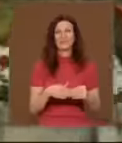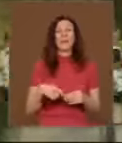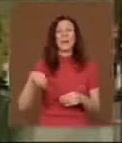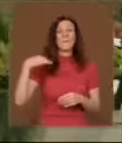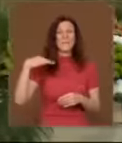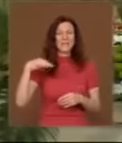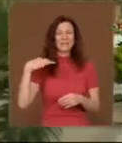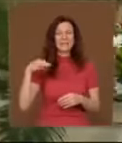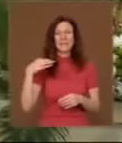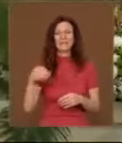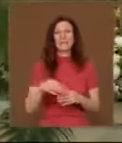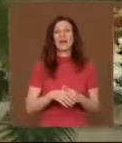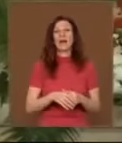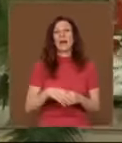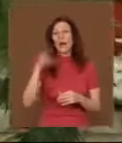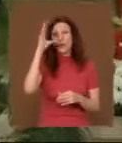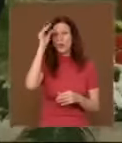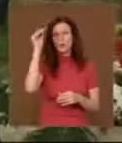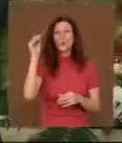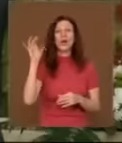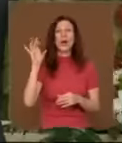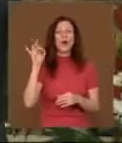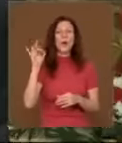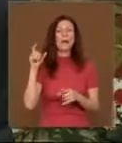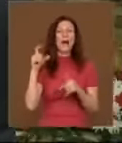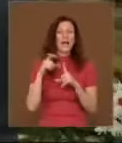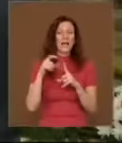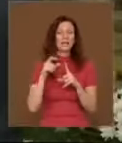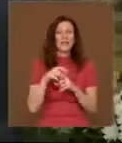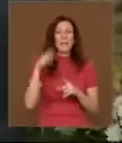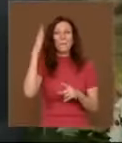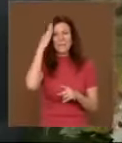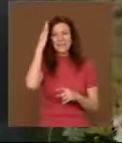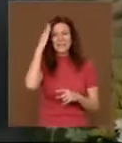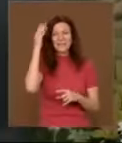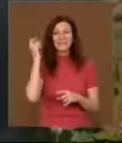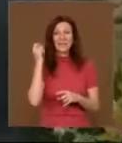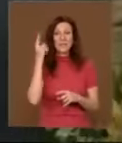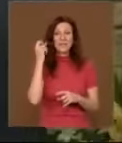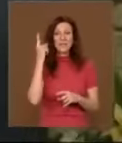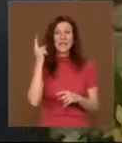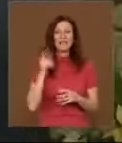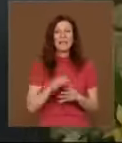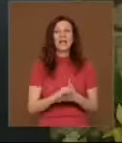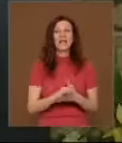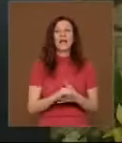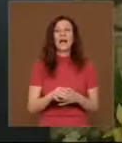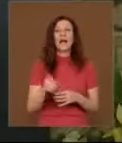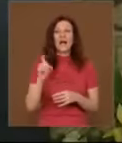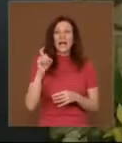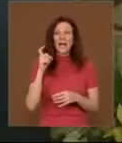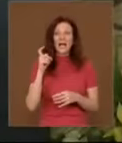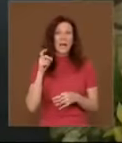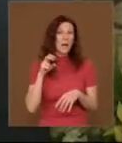президента господин Румен Радев и министър-председателя господин Гълъб Донев, които присъстват